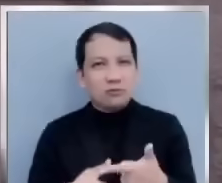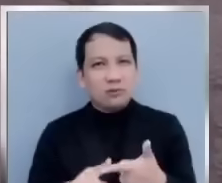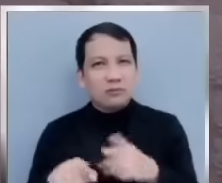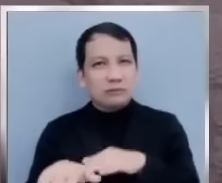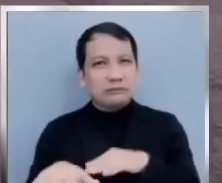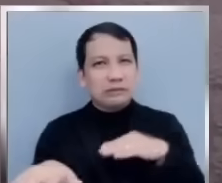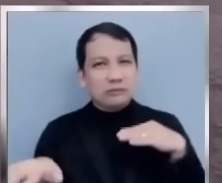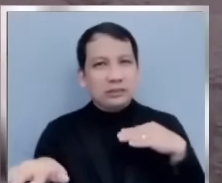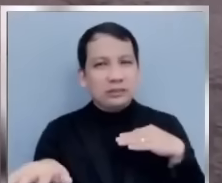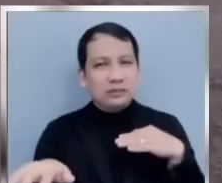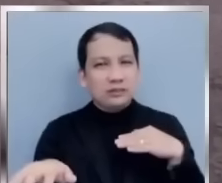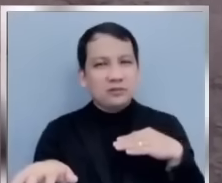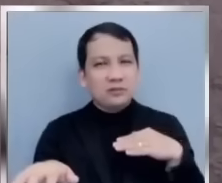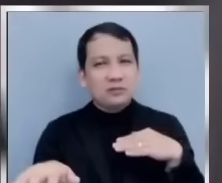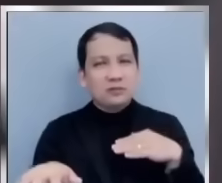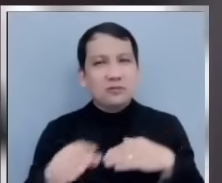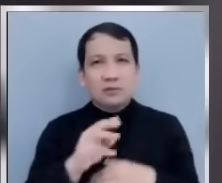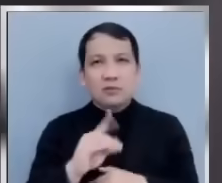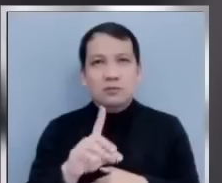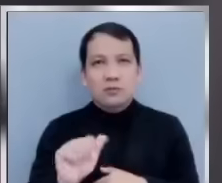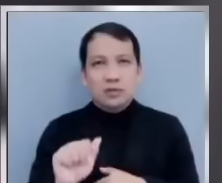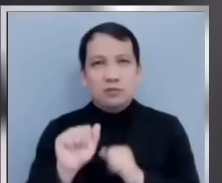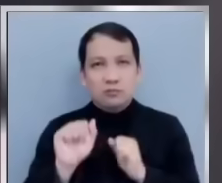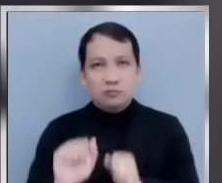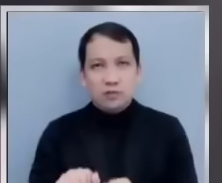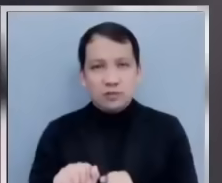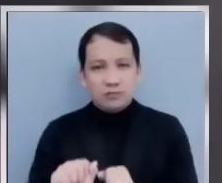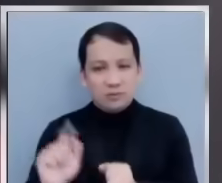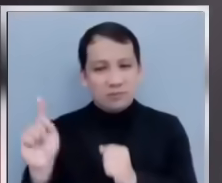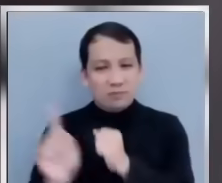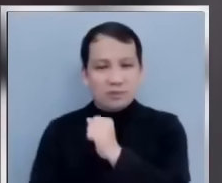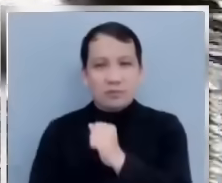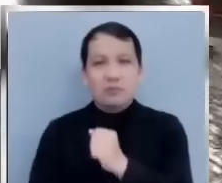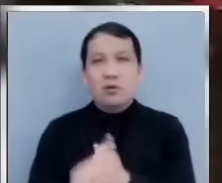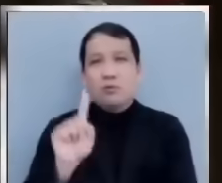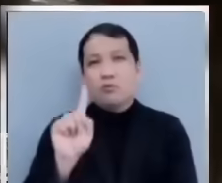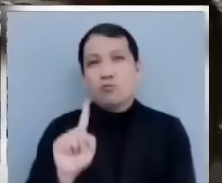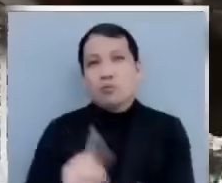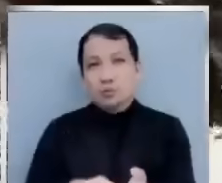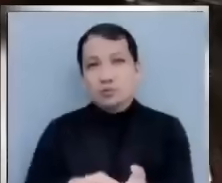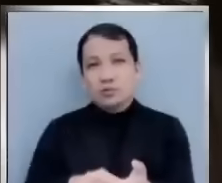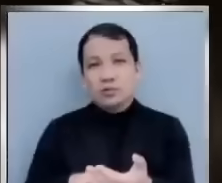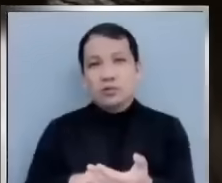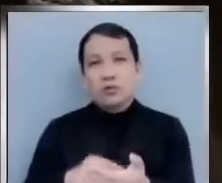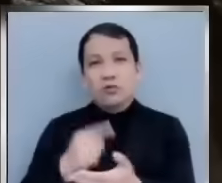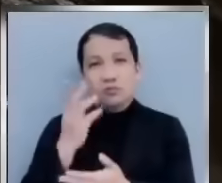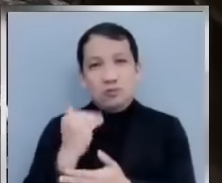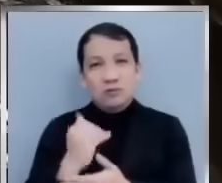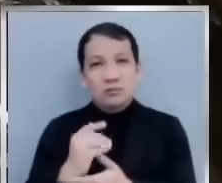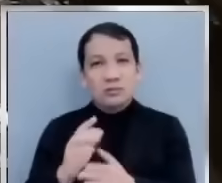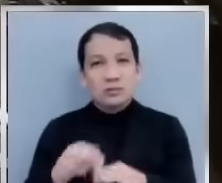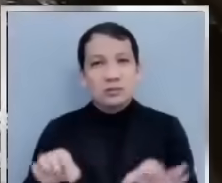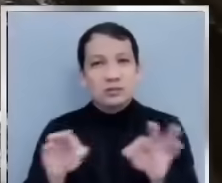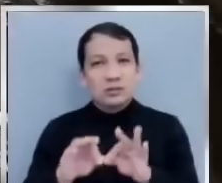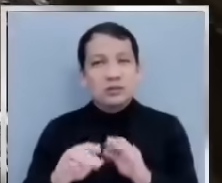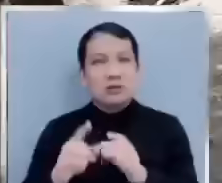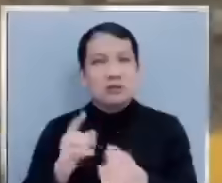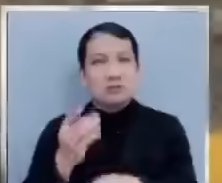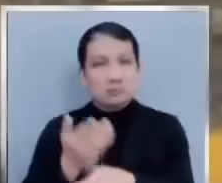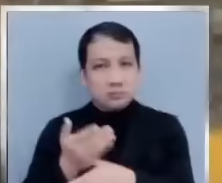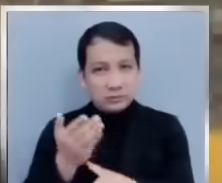ng MMDA, pwede pang mamultahan ang rider ng 1,000 piso dahil maituturing itong obstruction sa